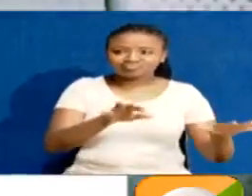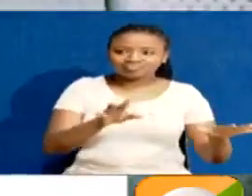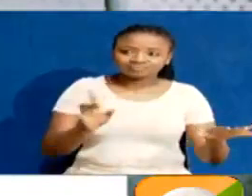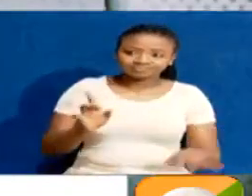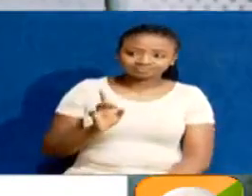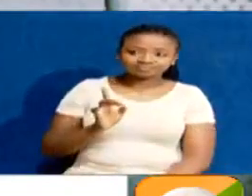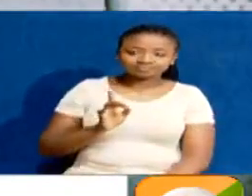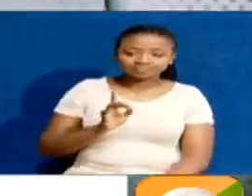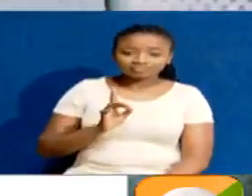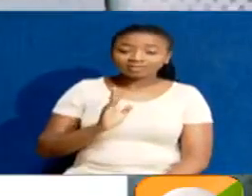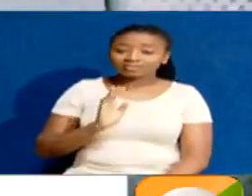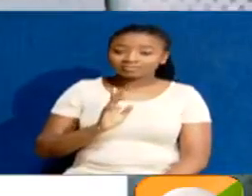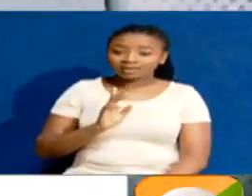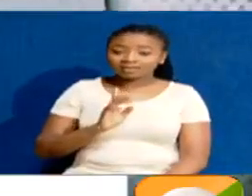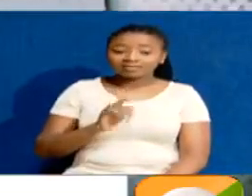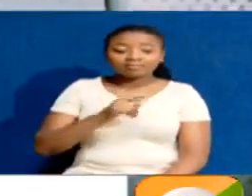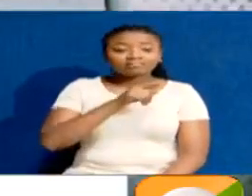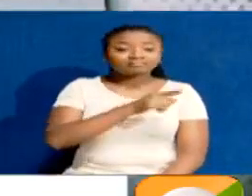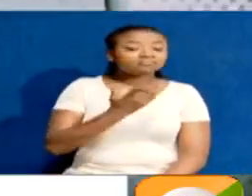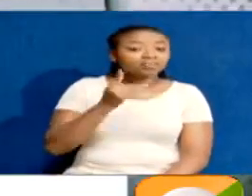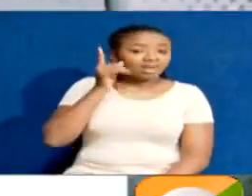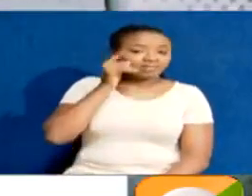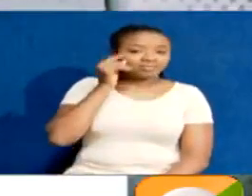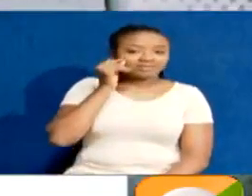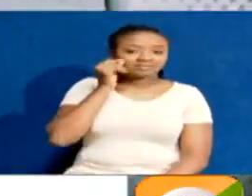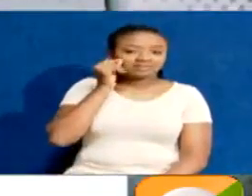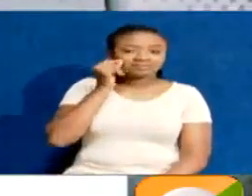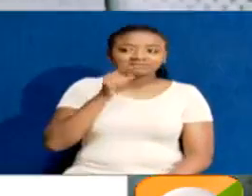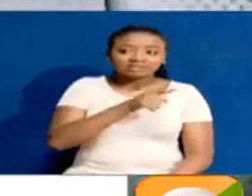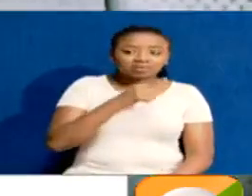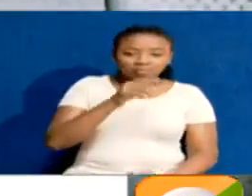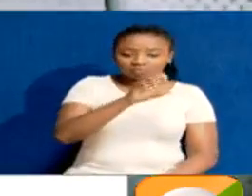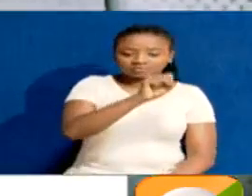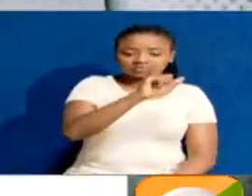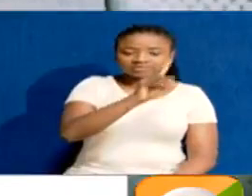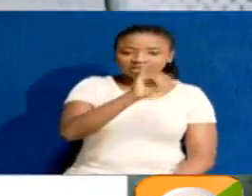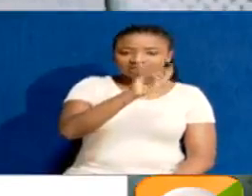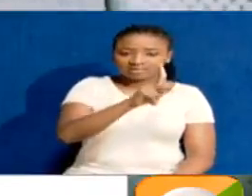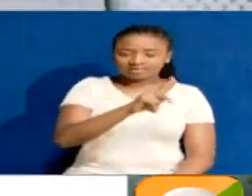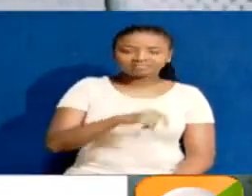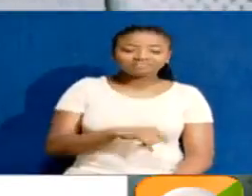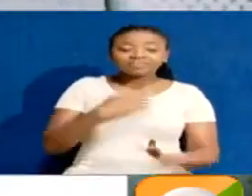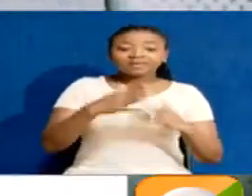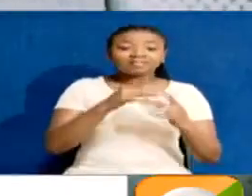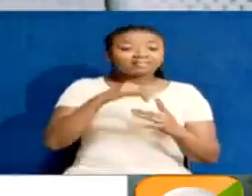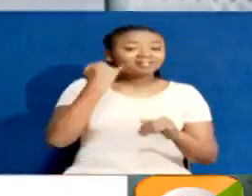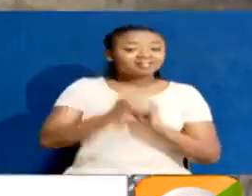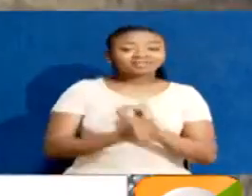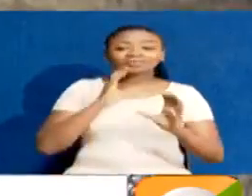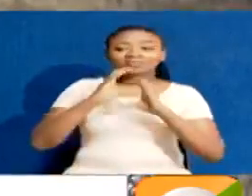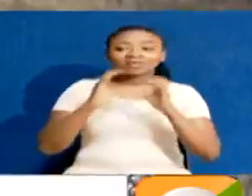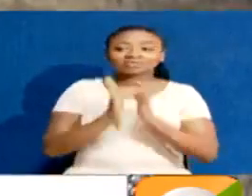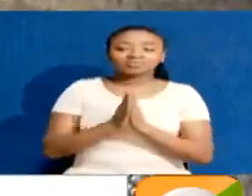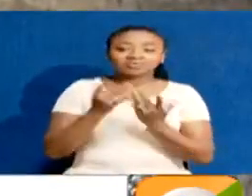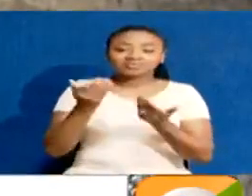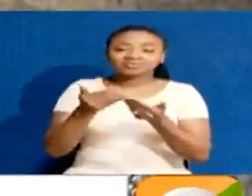11 jioni, wakati huo marehemu akiwa mjini Mombasa. Hii ikiwa ndio safari ya mwisho ya mfanyabiashara huyu.